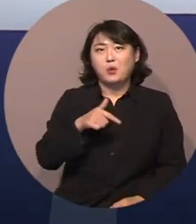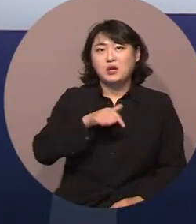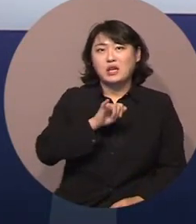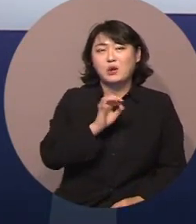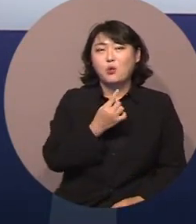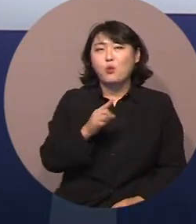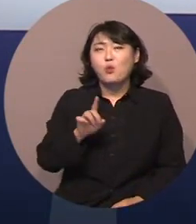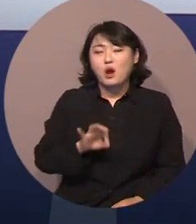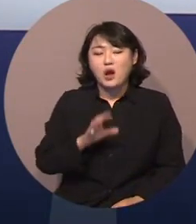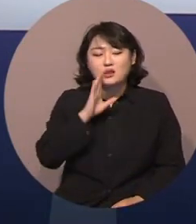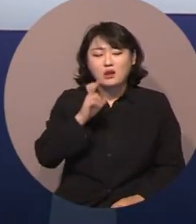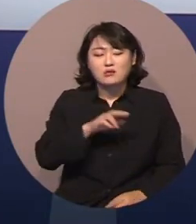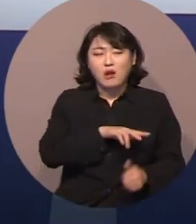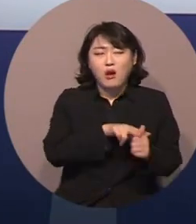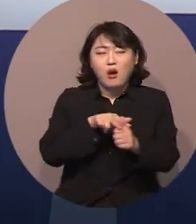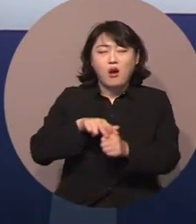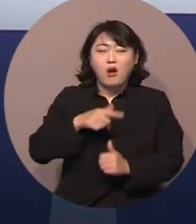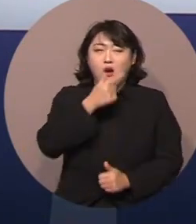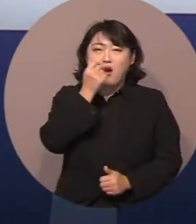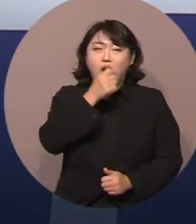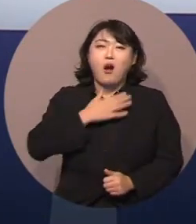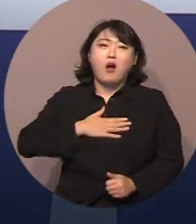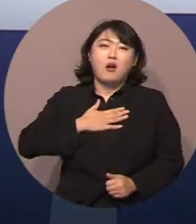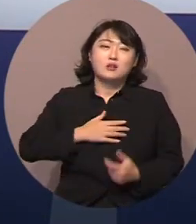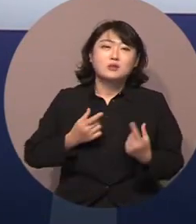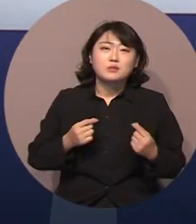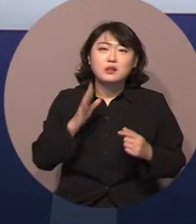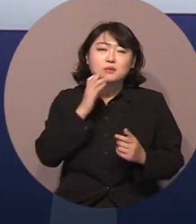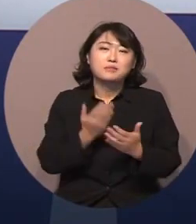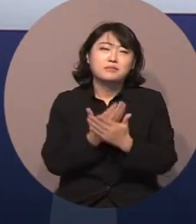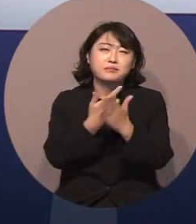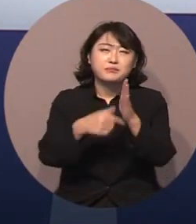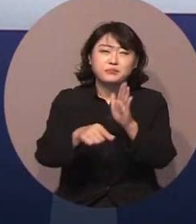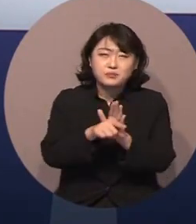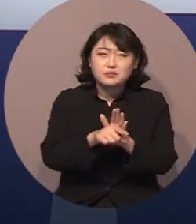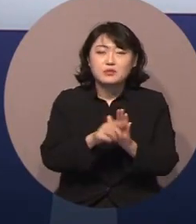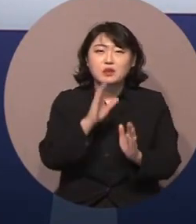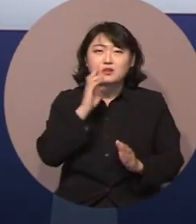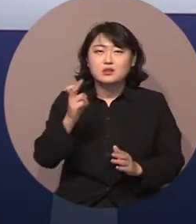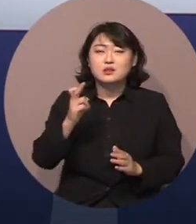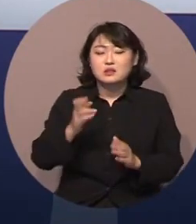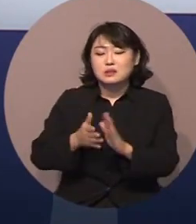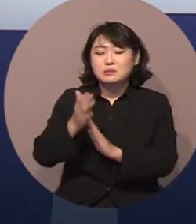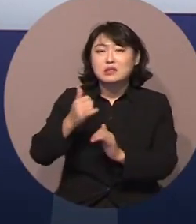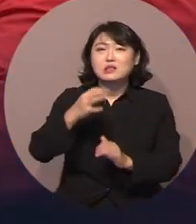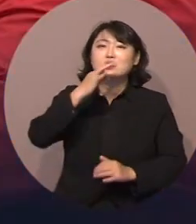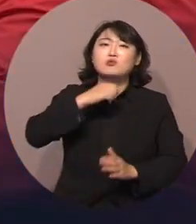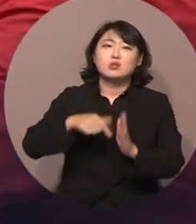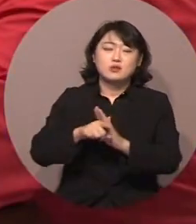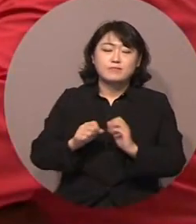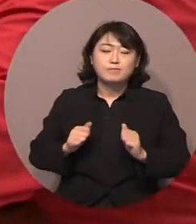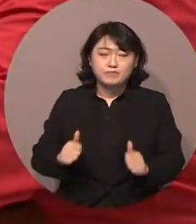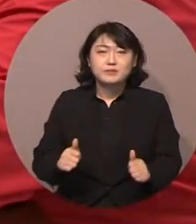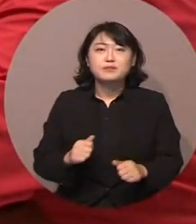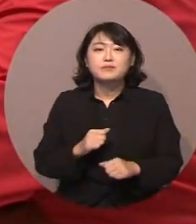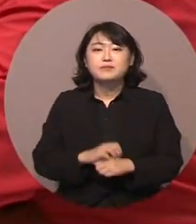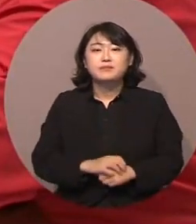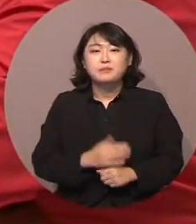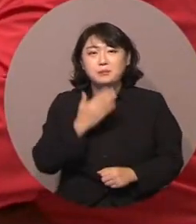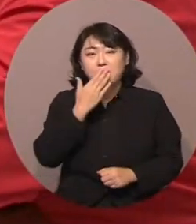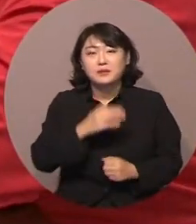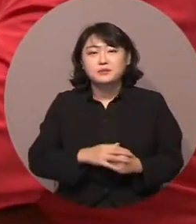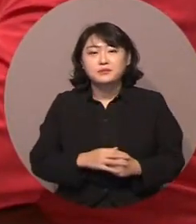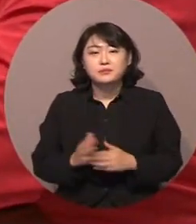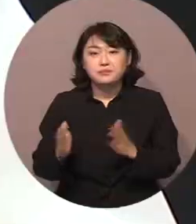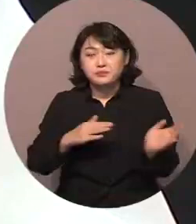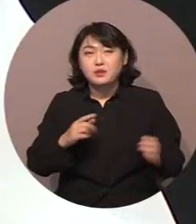아산시 구석구석을 잘 알고 있는 것처럼 아산 발전을 위해서 아산 시민들의 이익을 위해서 해수부 장관